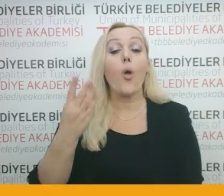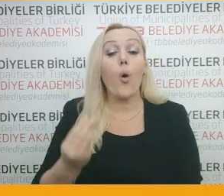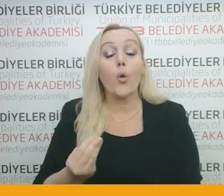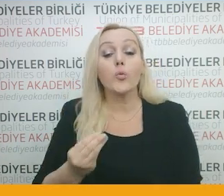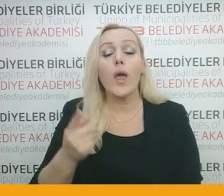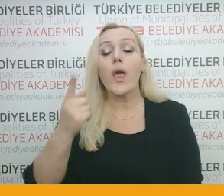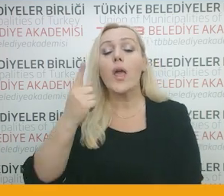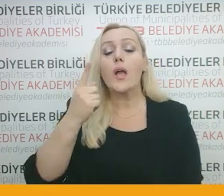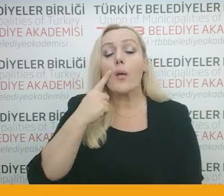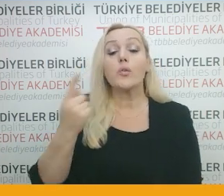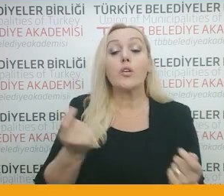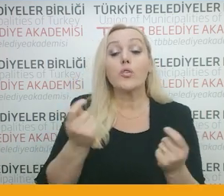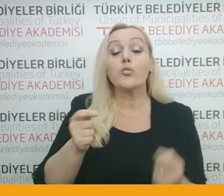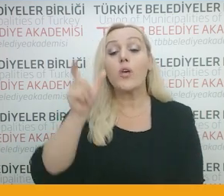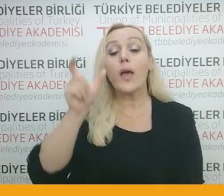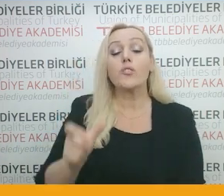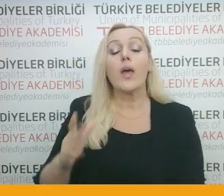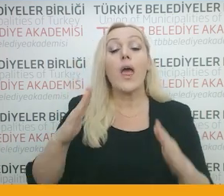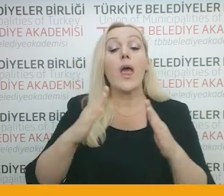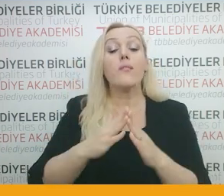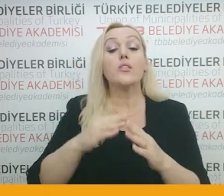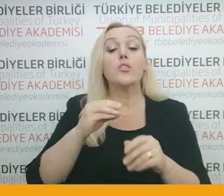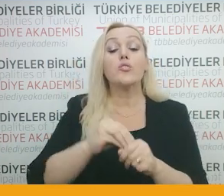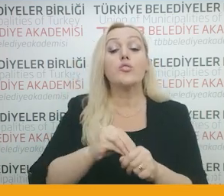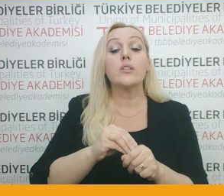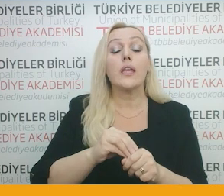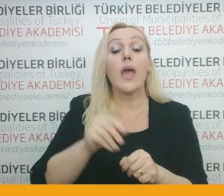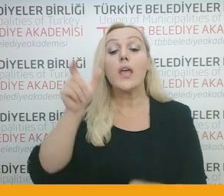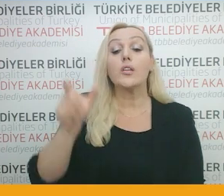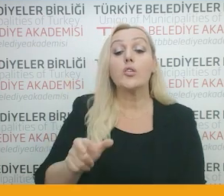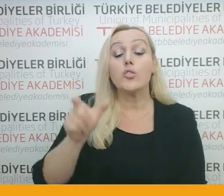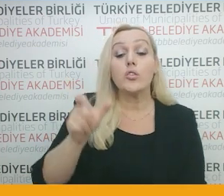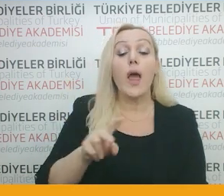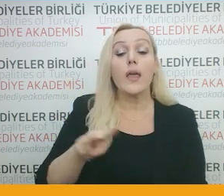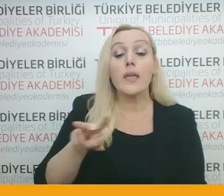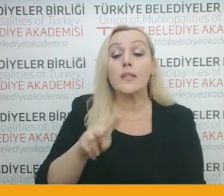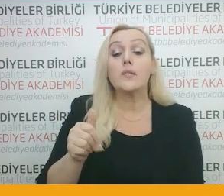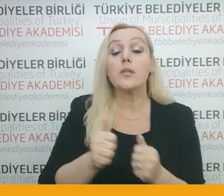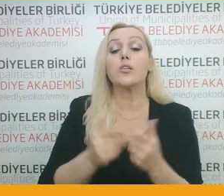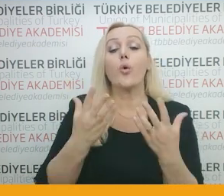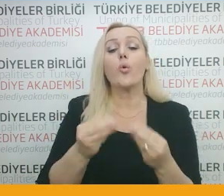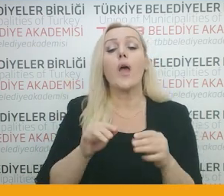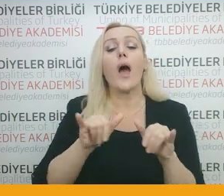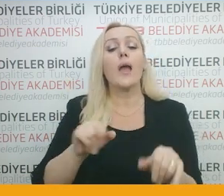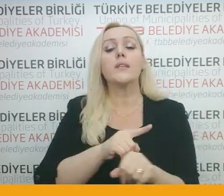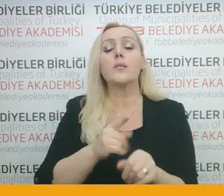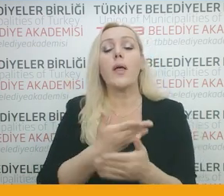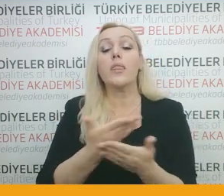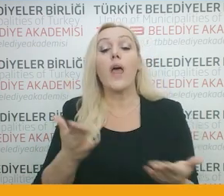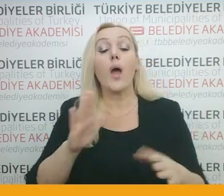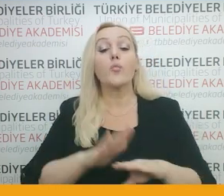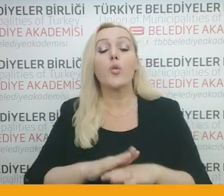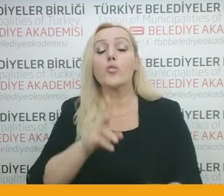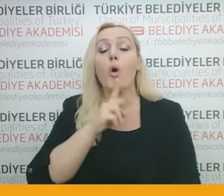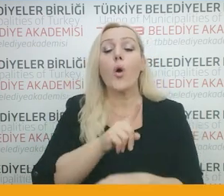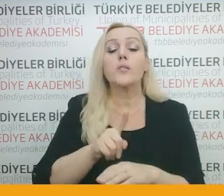Hem kamu görevliliğini hem hane halkı sıfatını üzerimizde taşıyabiliyoruz. Aynı zamanda ne yapıyoruz? Son zamanlarda da popüler hale